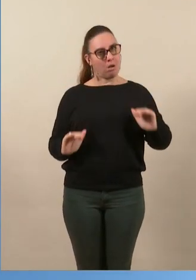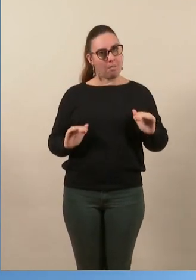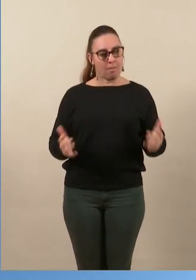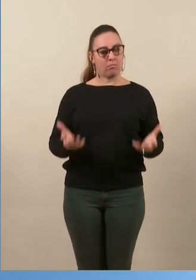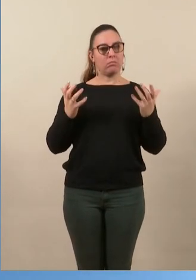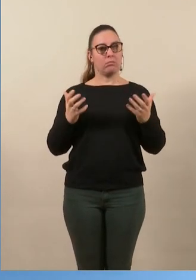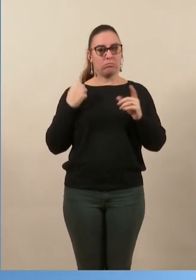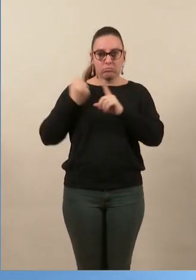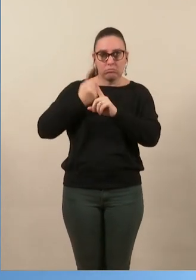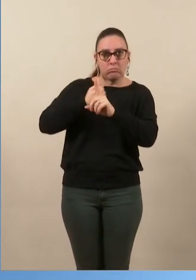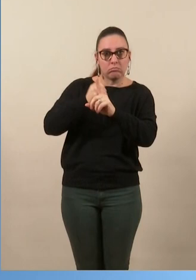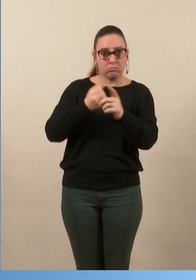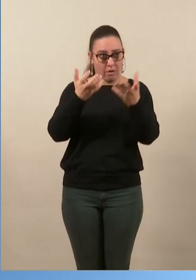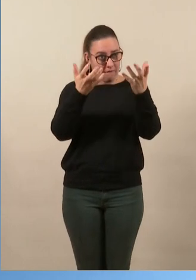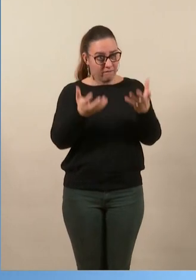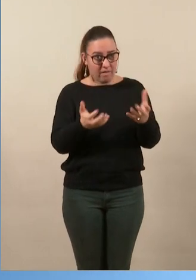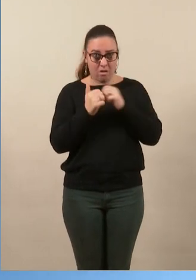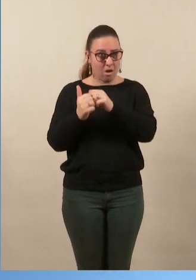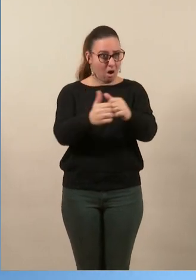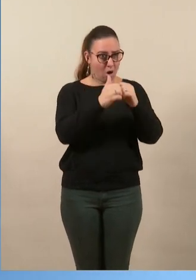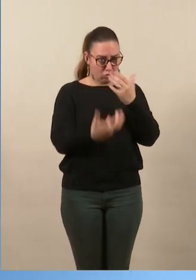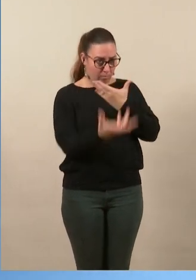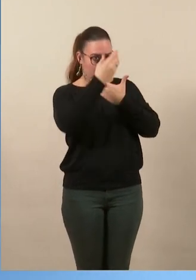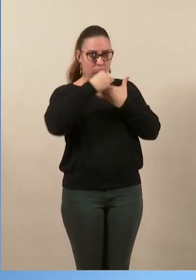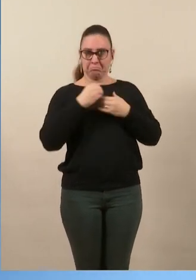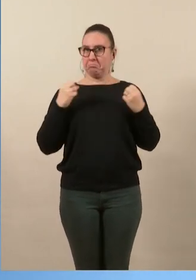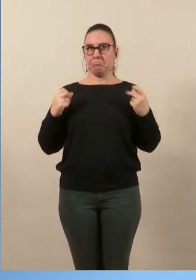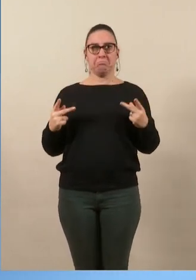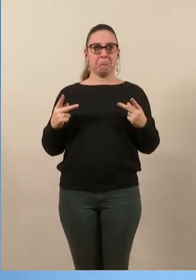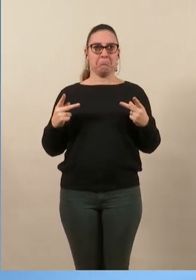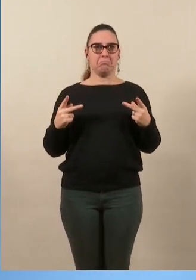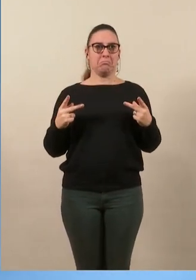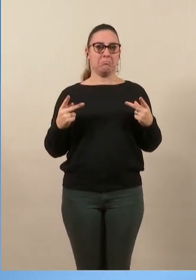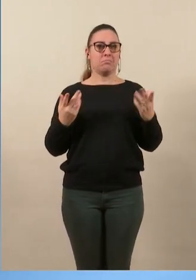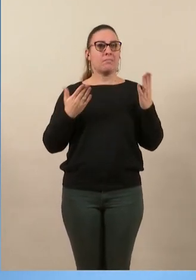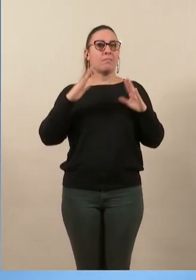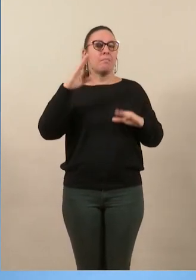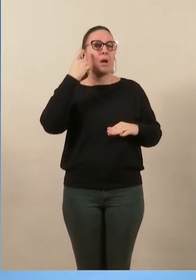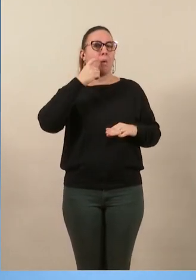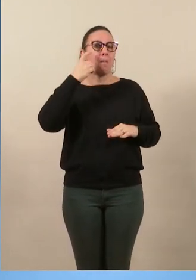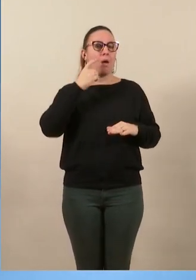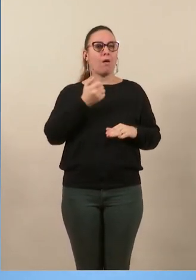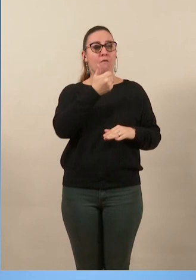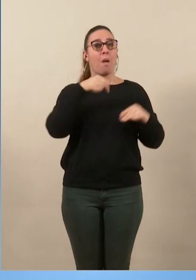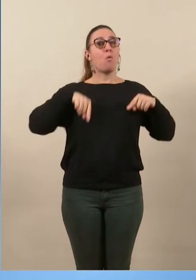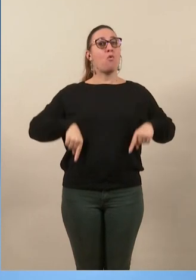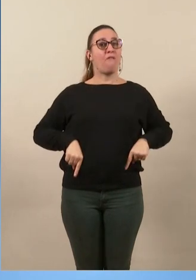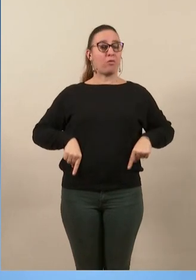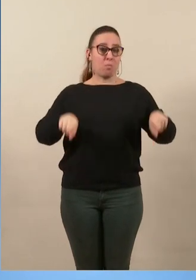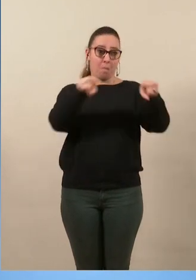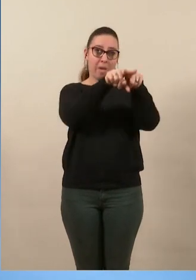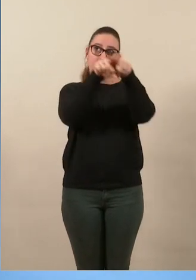donc ce combat bah si vous voulez le partager avec nous très bien j'observe juste que le gouvernement que vous soutenez ma